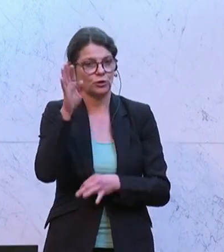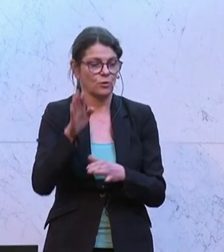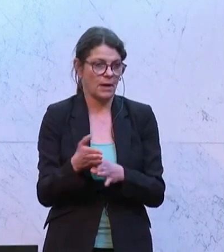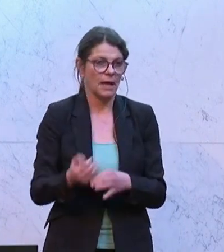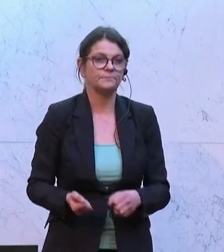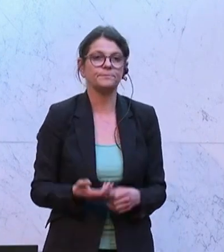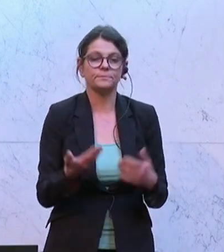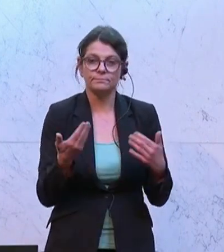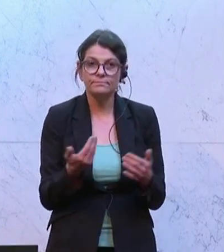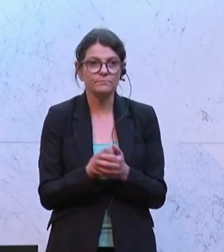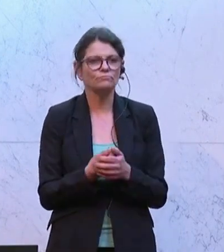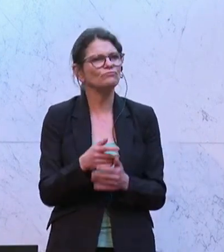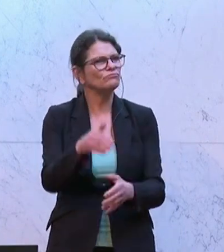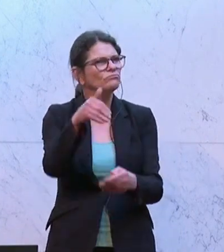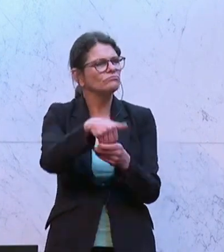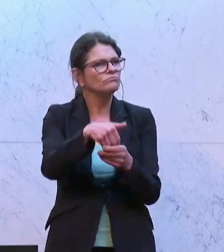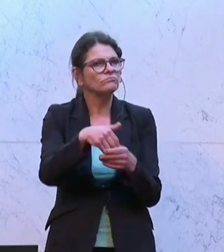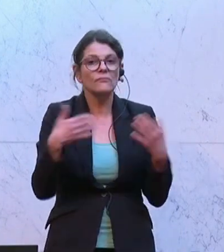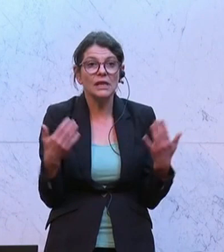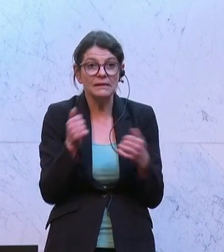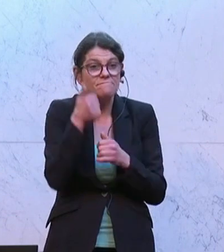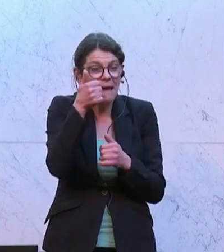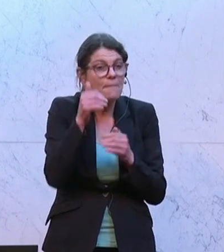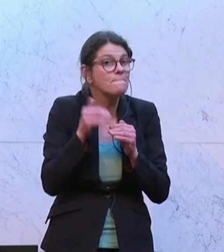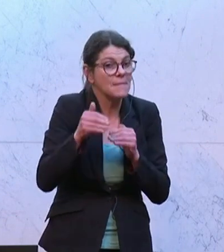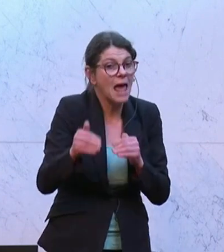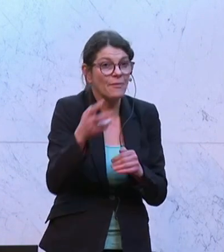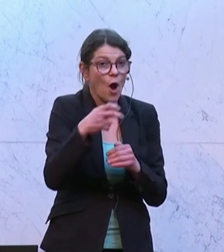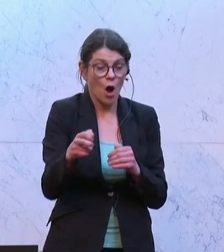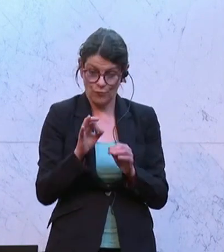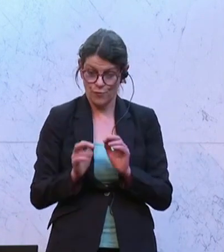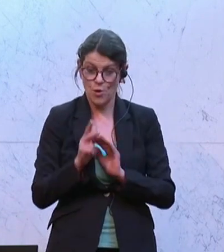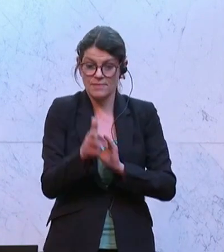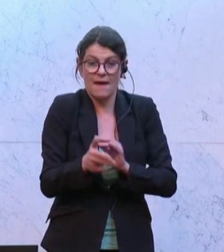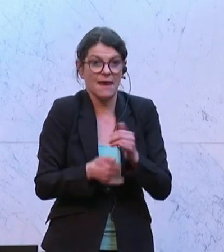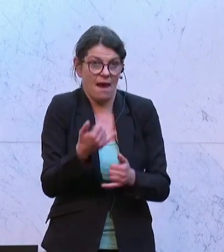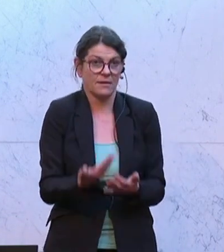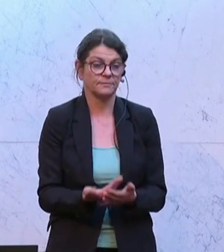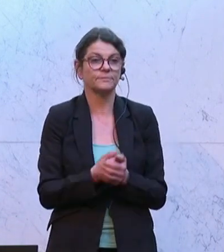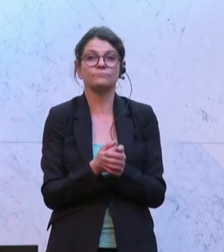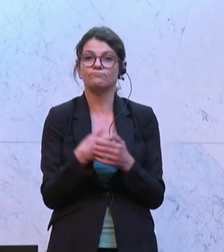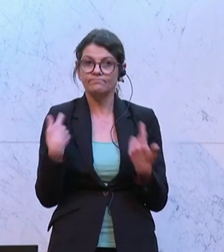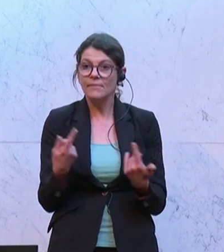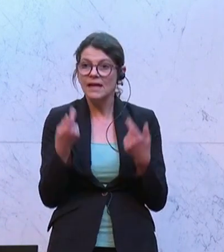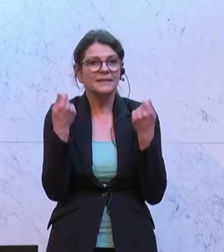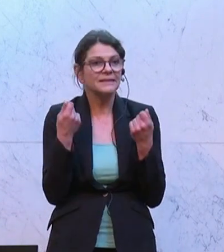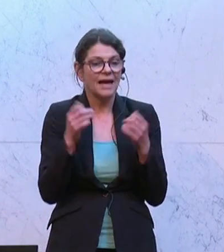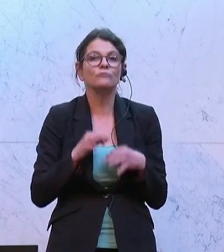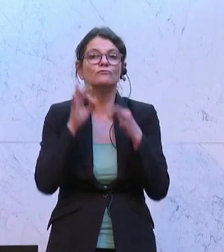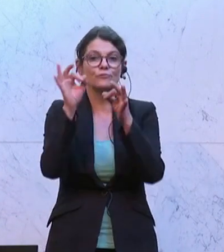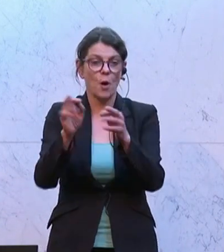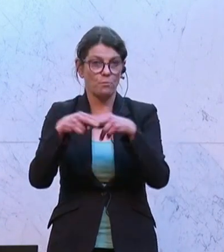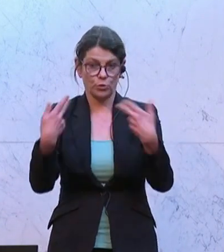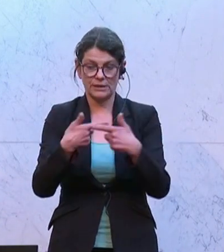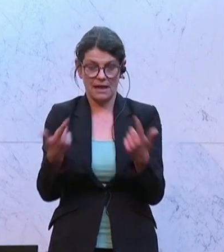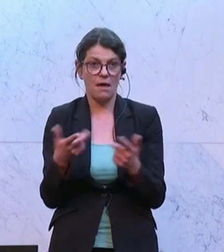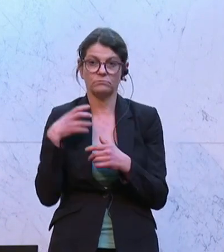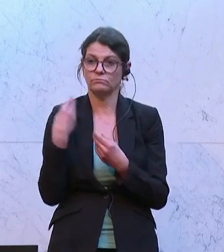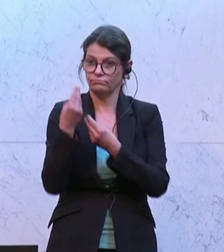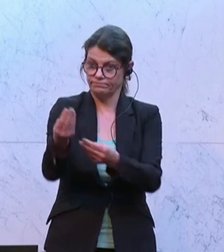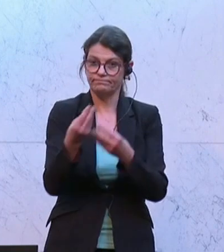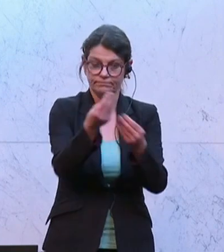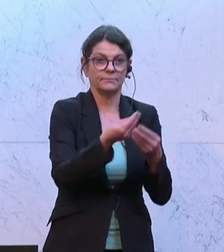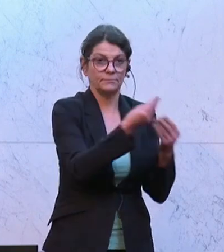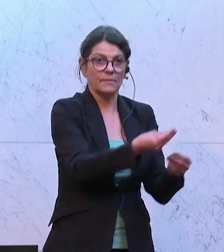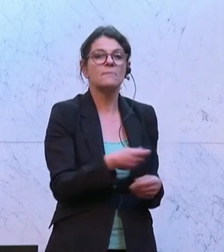Es geht dabei um nicht weniger als 1 Milliarde Euro in den nächsten 3 Jahren. Dieses Geld wird den Bundesländern bereitgestellt, damit sie neuen